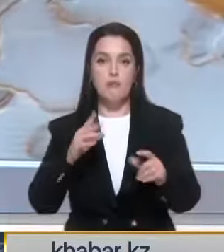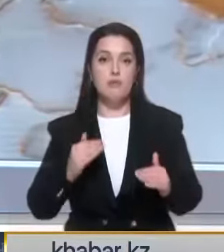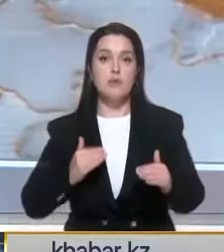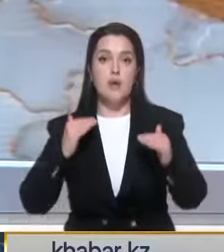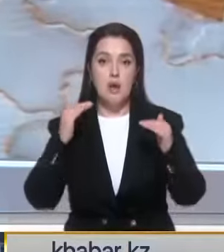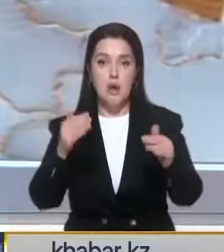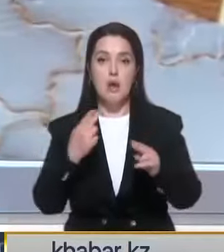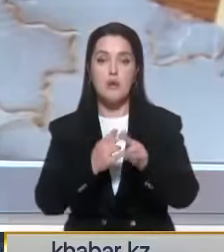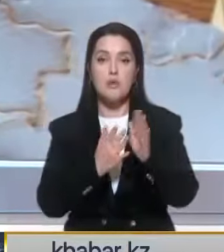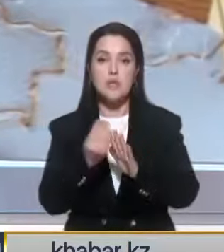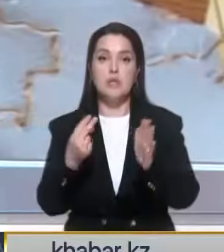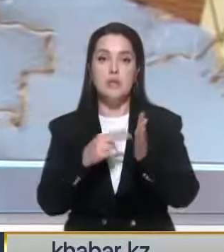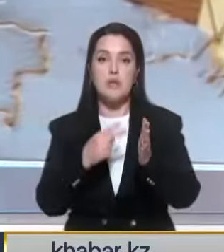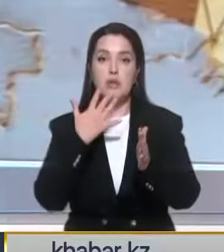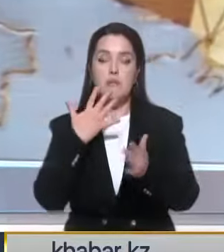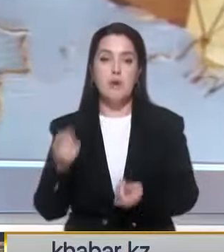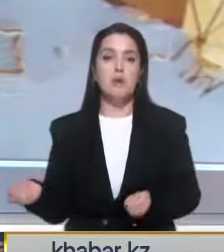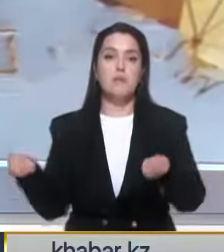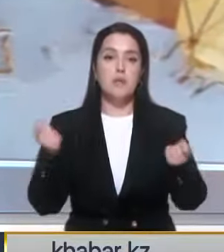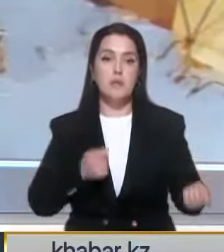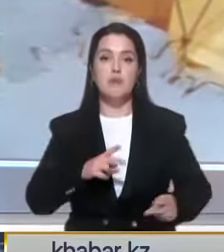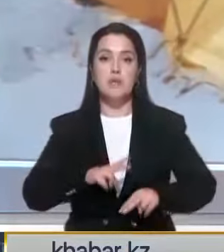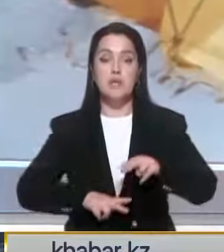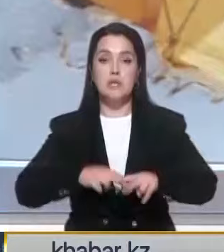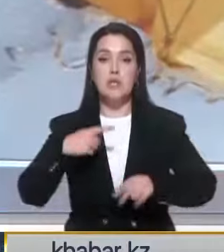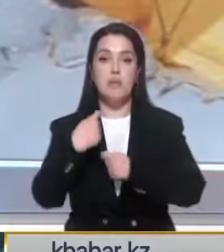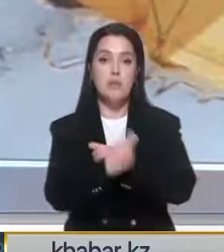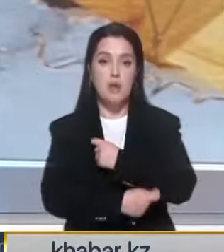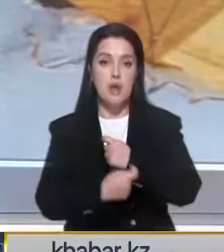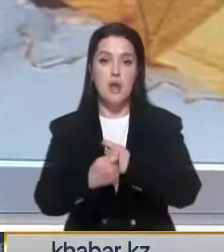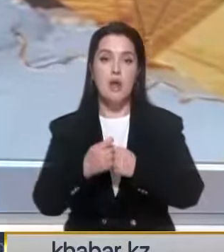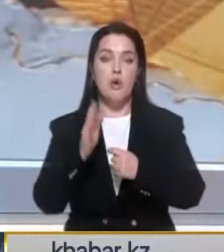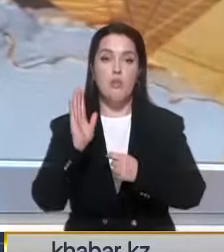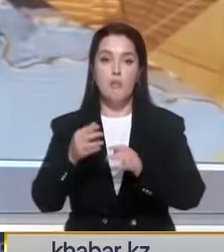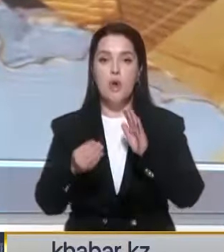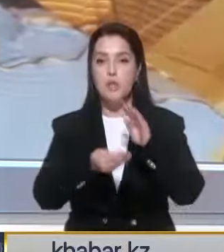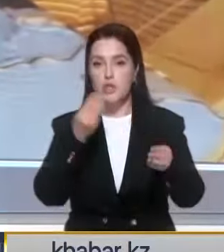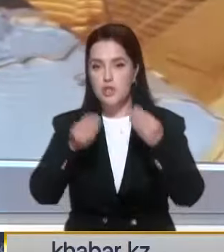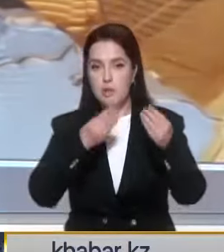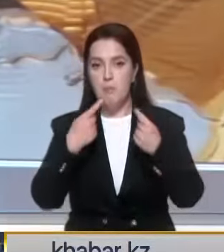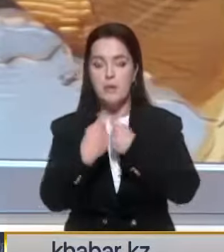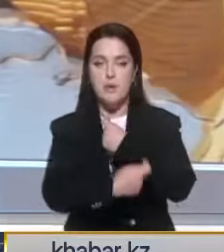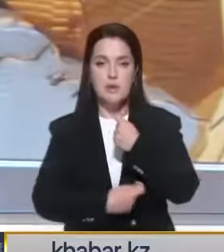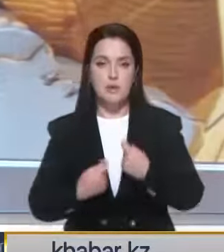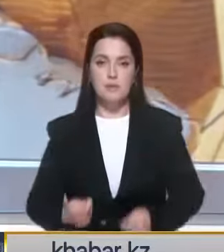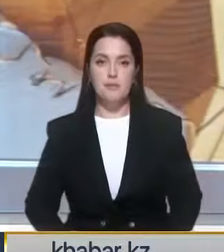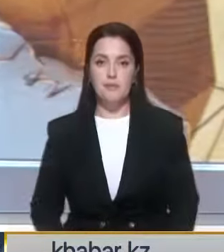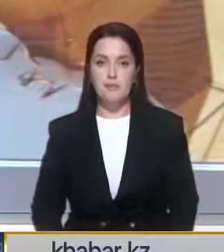а причина этого – рост цен на импортированные строительные материалы и в первую очередь отделочные